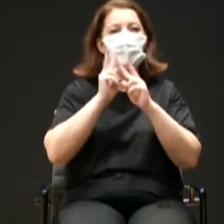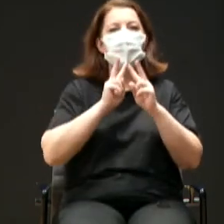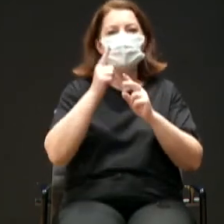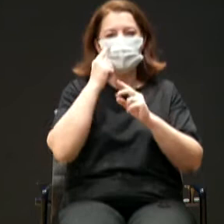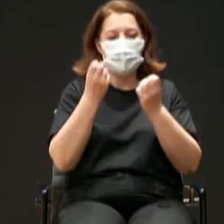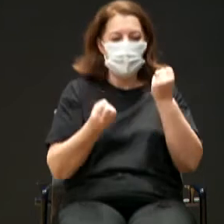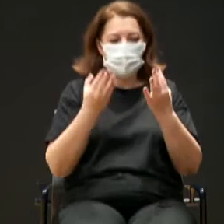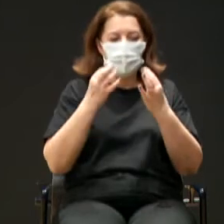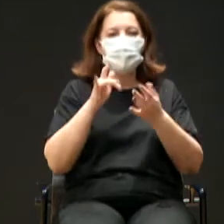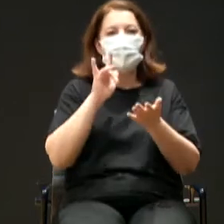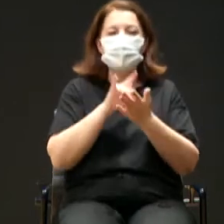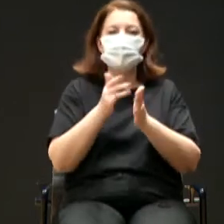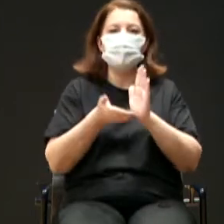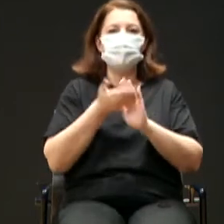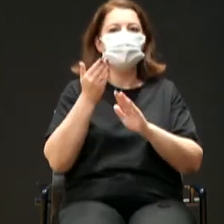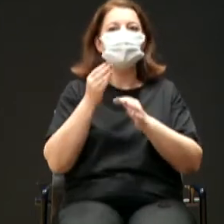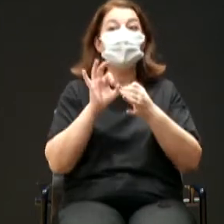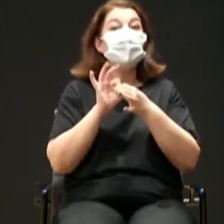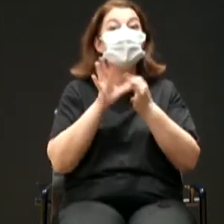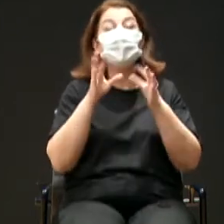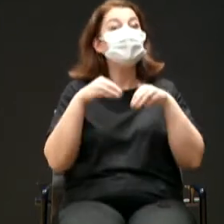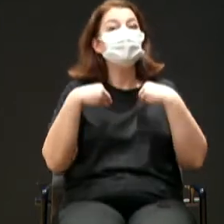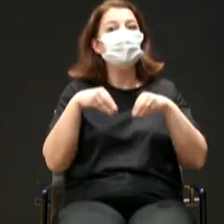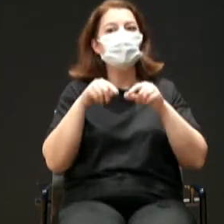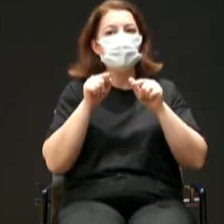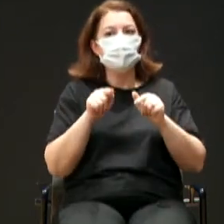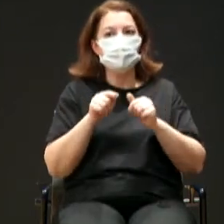kaldırır. Niye satılıyor bu?